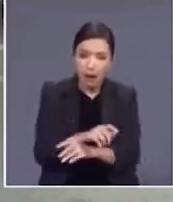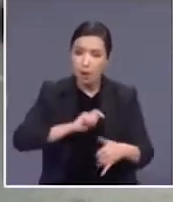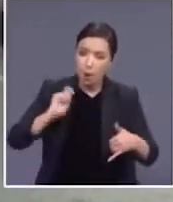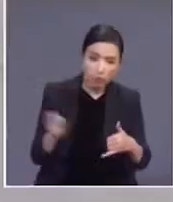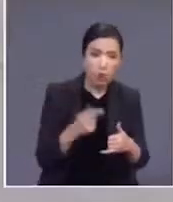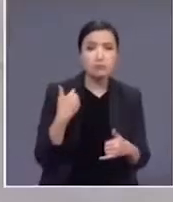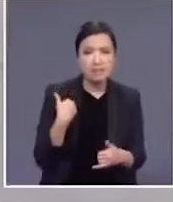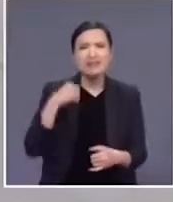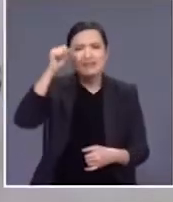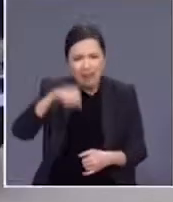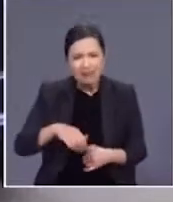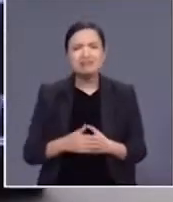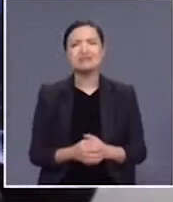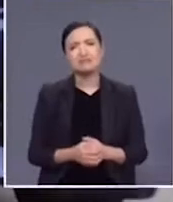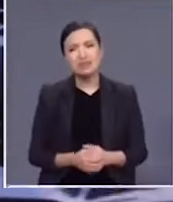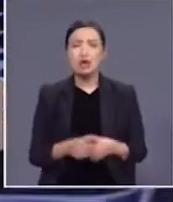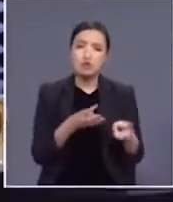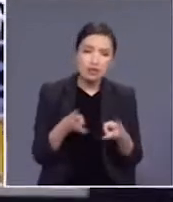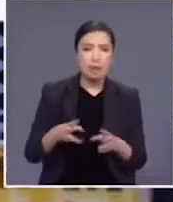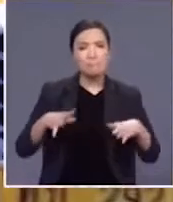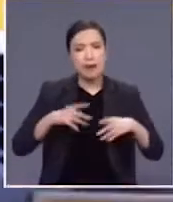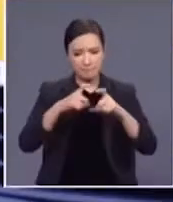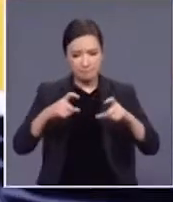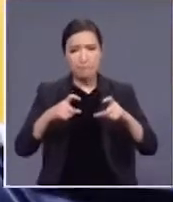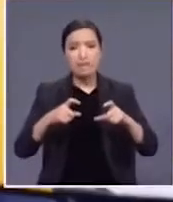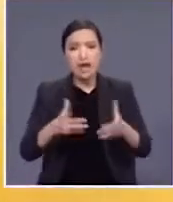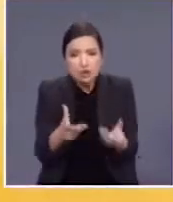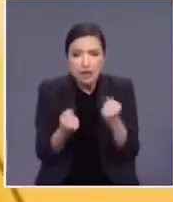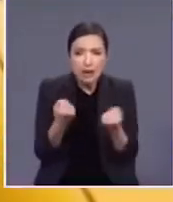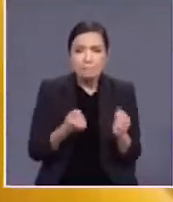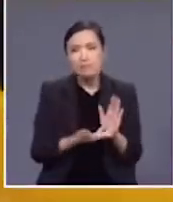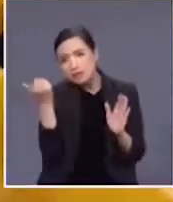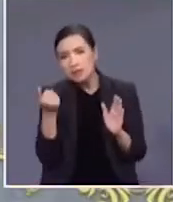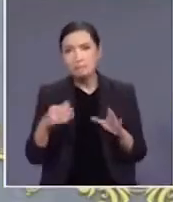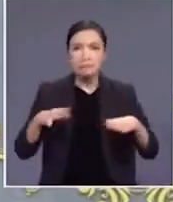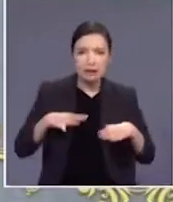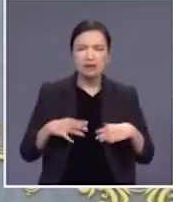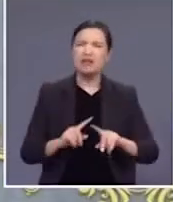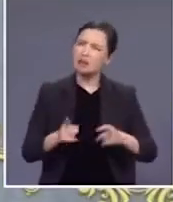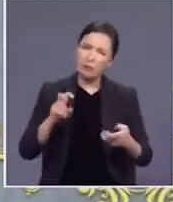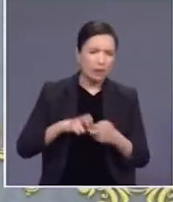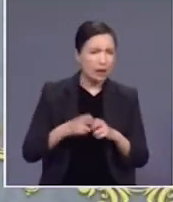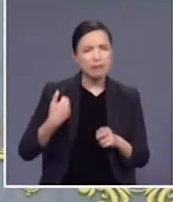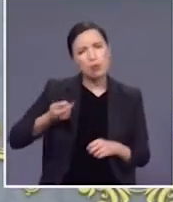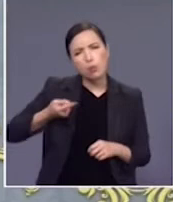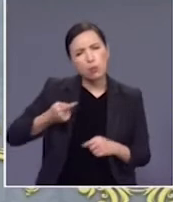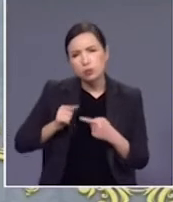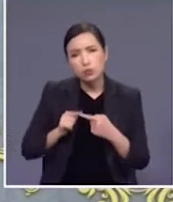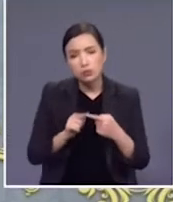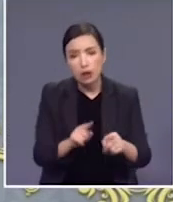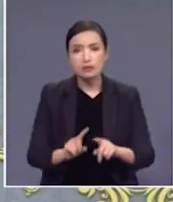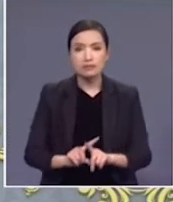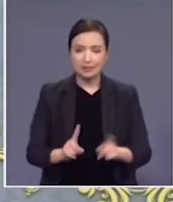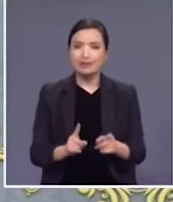รณีควบคู่มาตรการการพักใช้การเพิกถอนใบอนุญาตขับรถแล้วก็ตามก็ยังเกิดขึ้นอยู่บ้างนะครับโดยแนวทางในการพัฒ